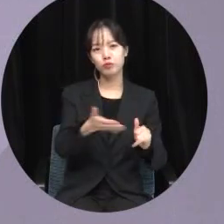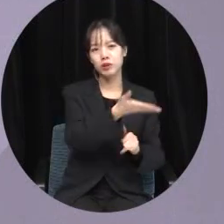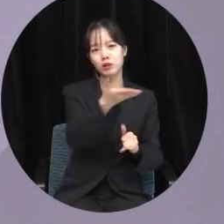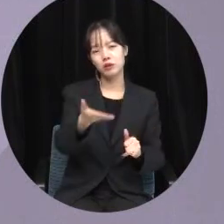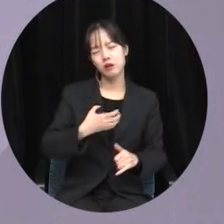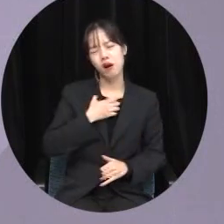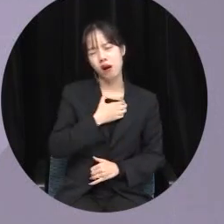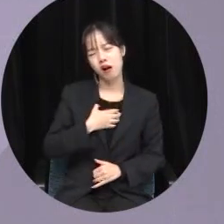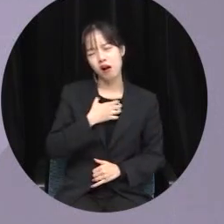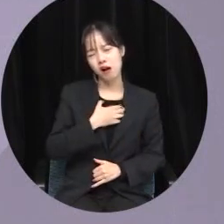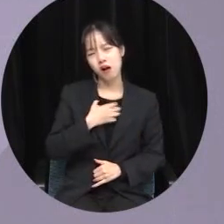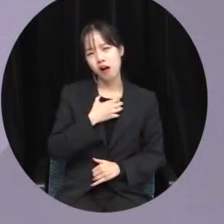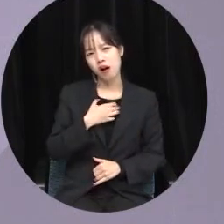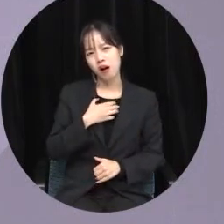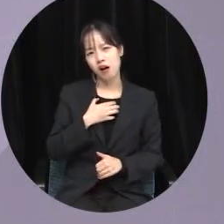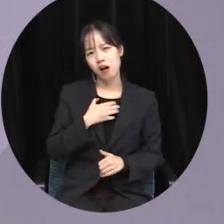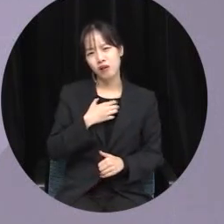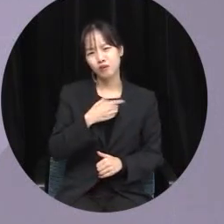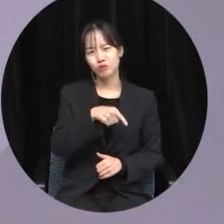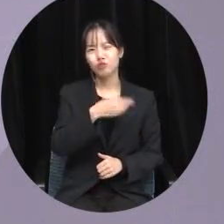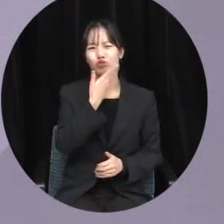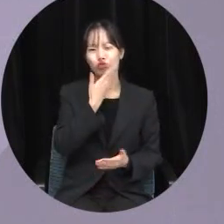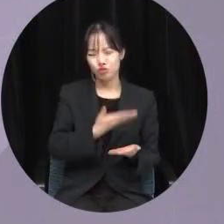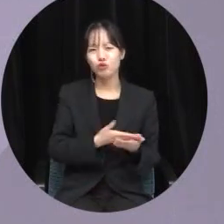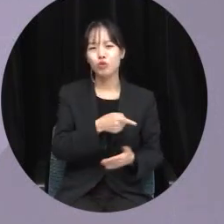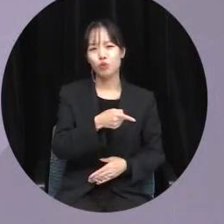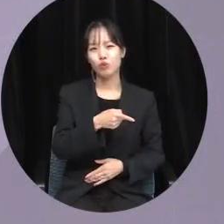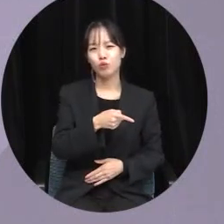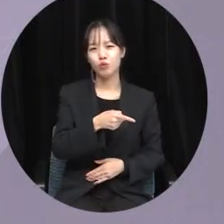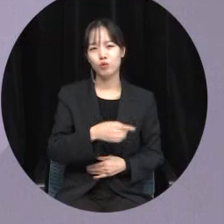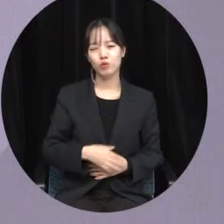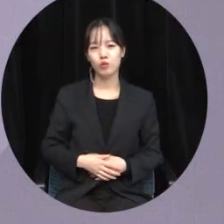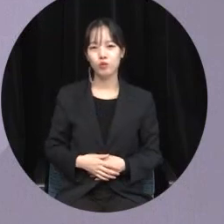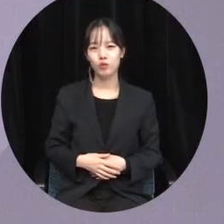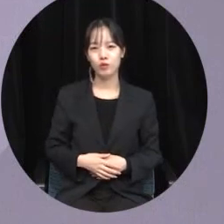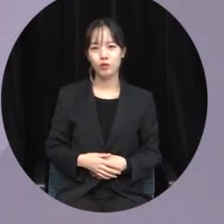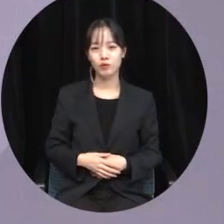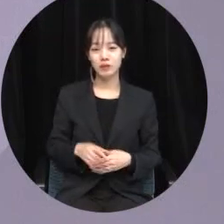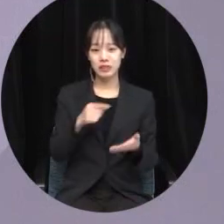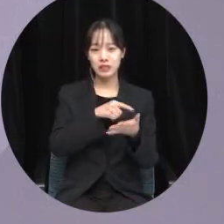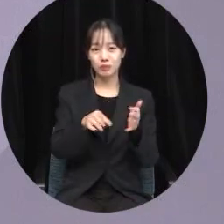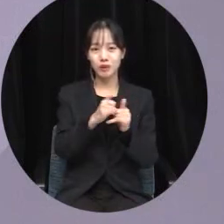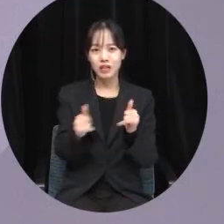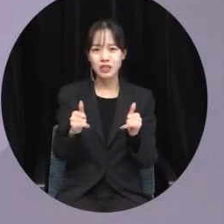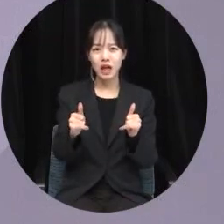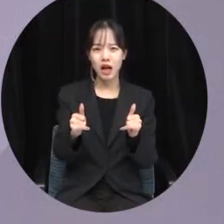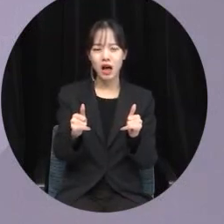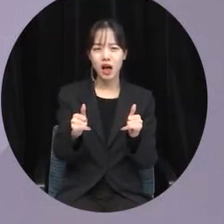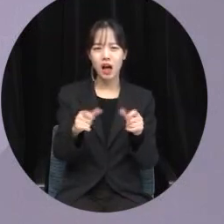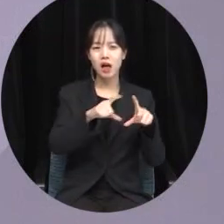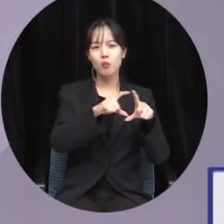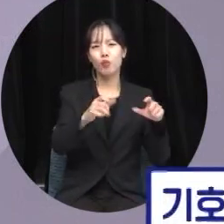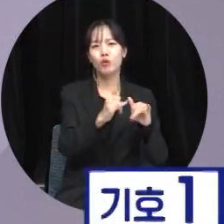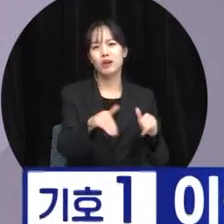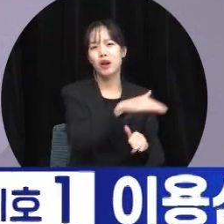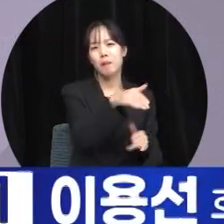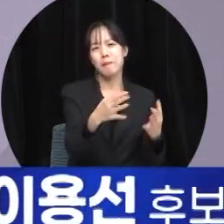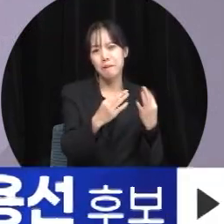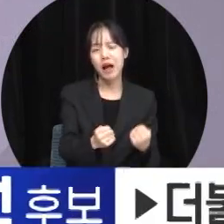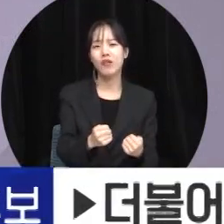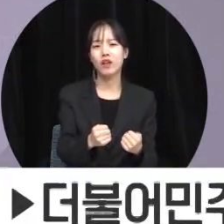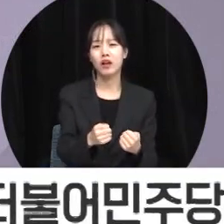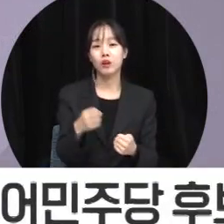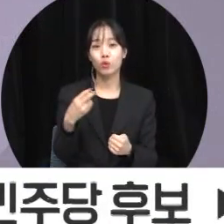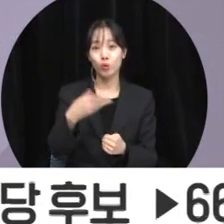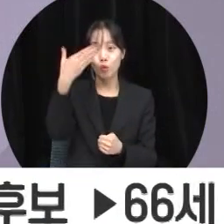어려움을 가중시키고 있는 중대한 사안입니다. 전세 사기 피해자가 서민층에 집중됐을 뿐 아니라 주로 청년층,